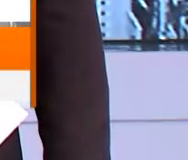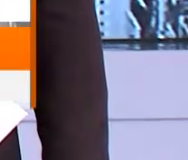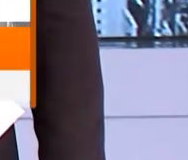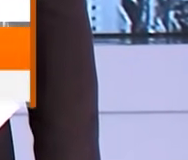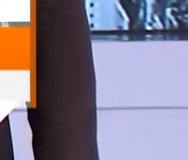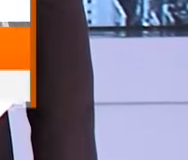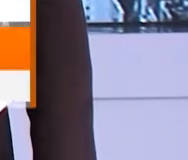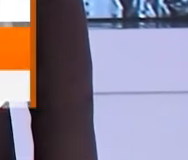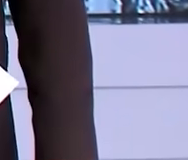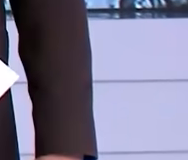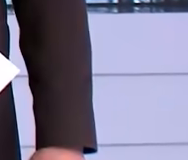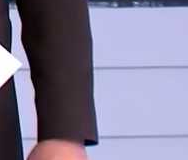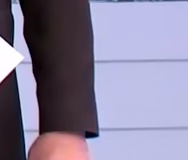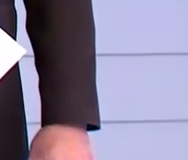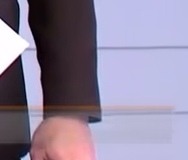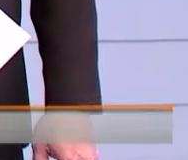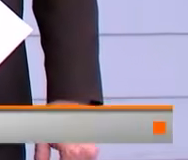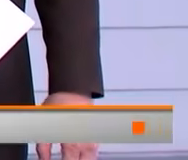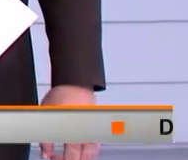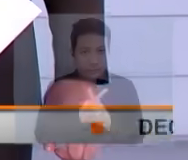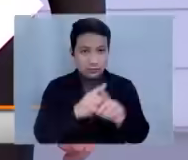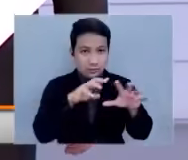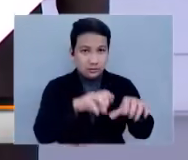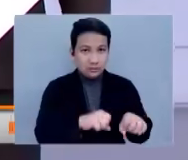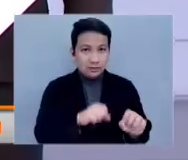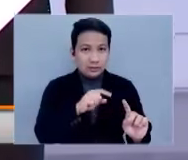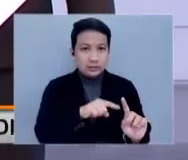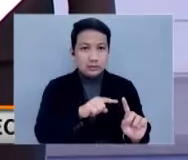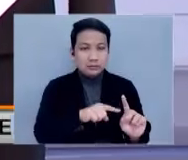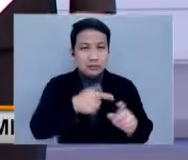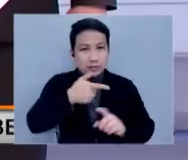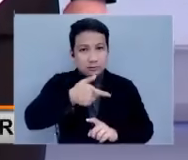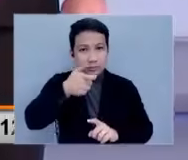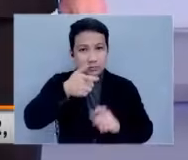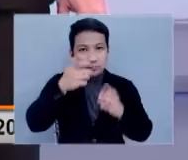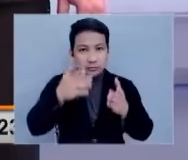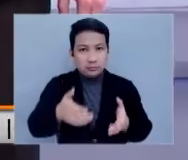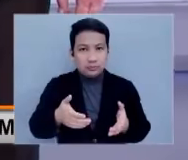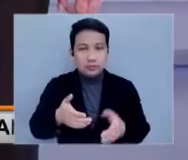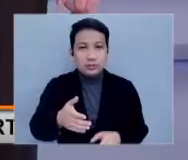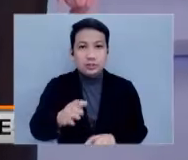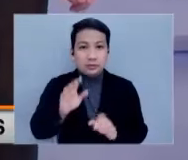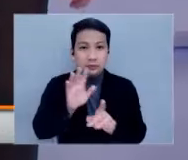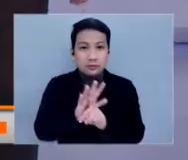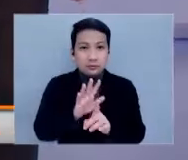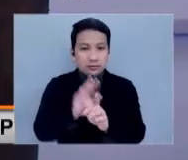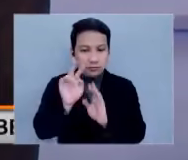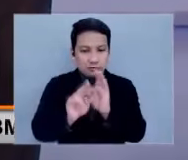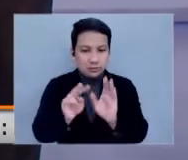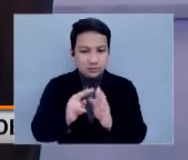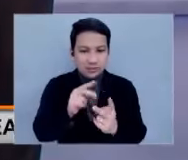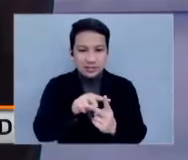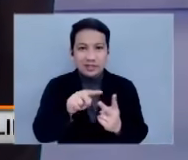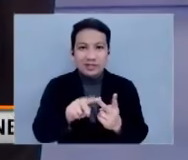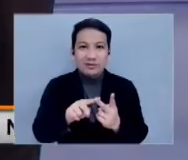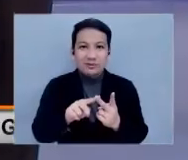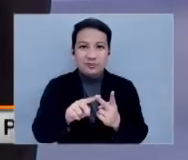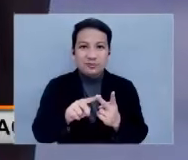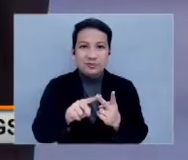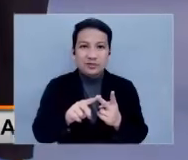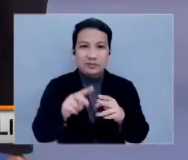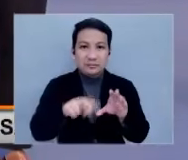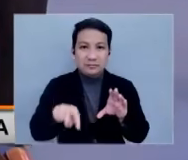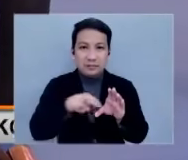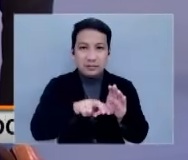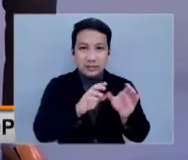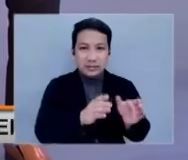Nakalipas ang isang buwan na aresto na ang isa sa mga gunman sa viral na pagpatay sa dalawang sakay ng bus sa Karanglan, Nueva